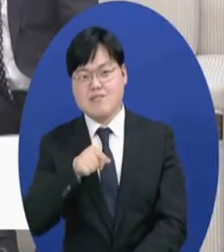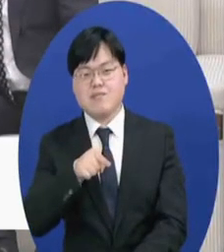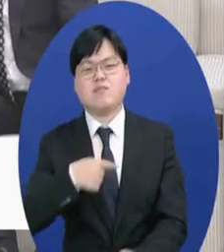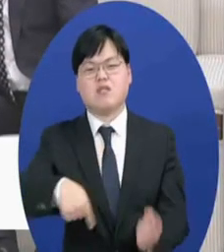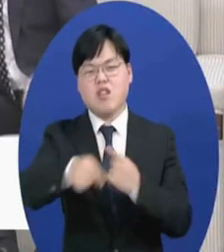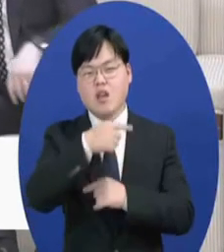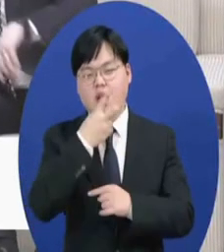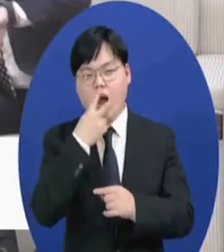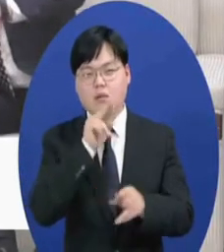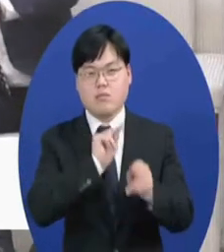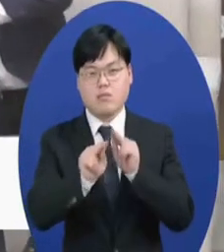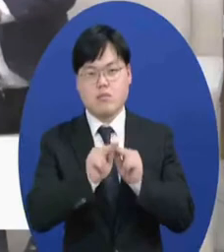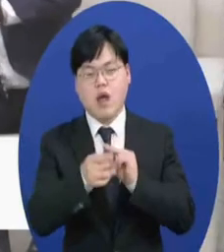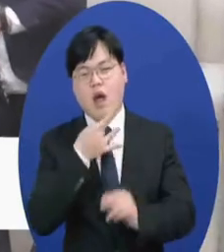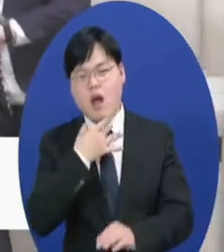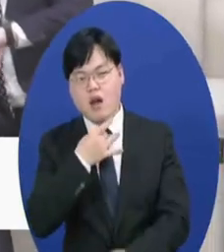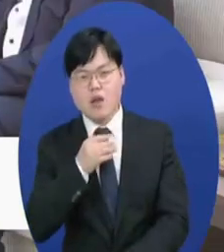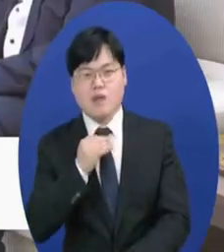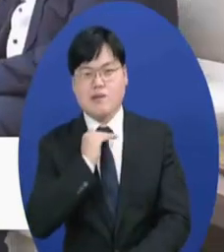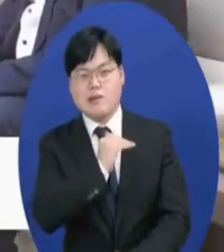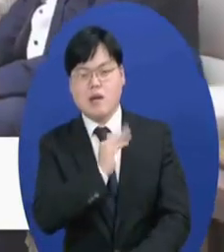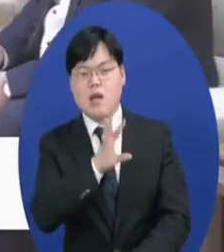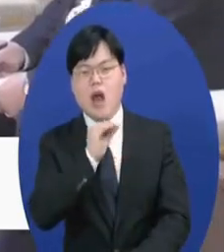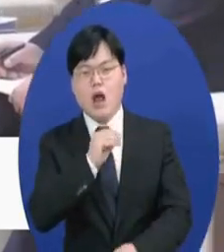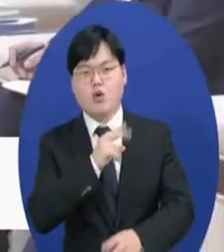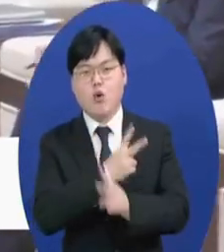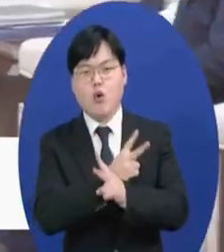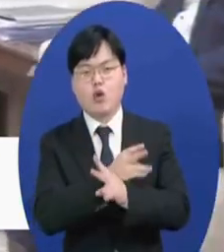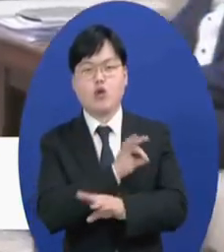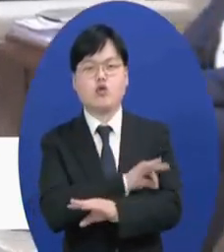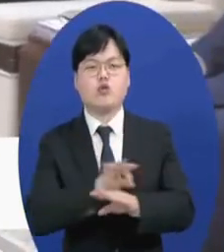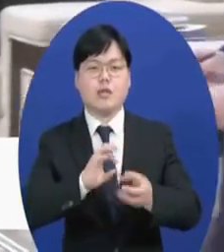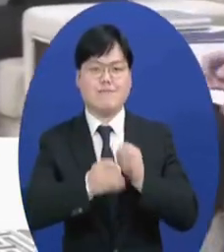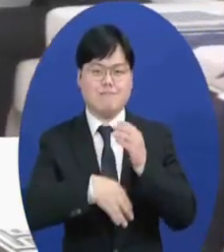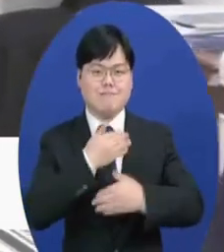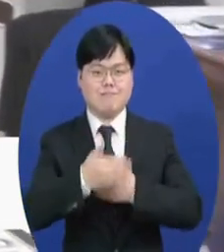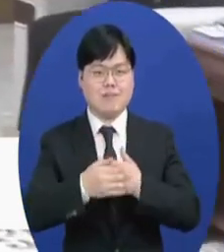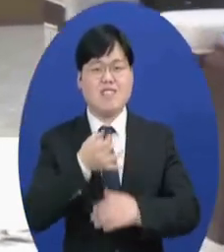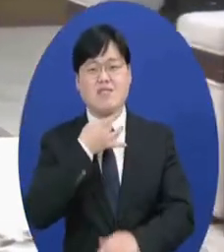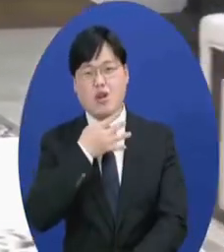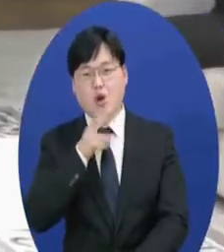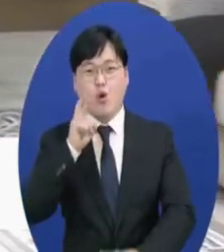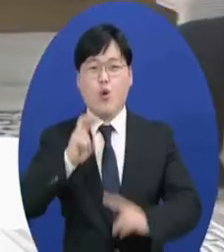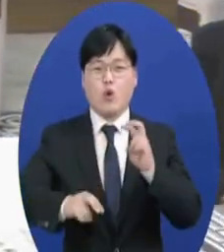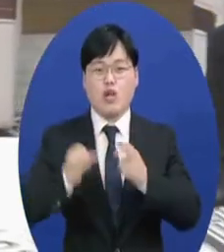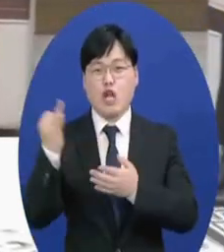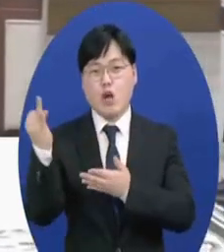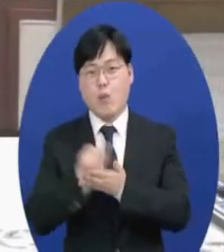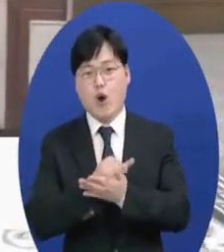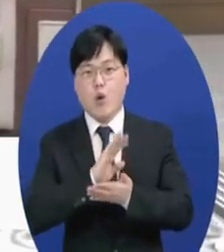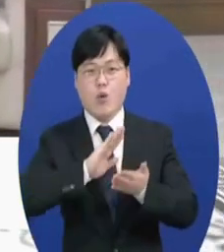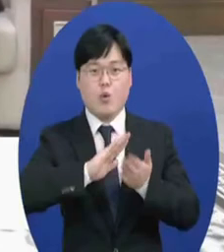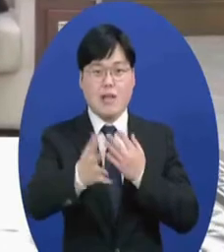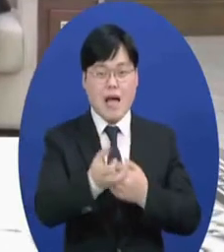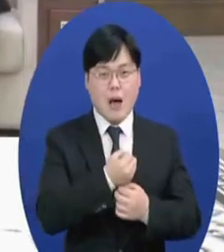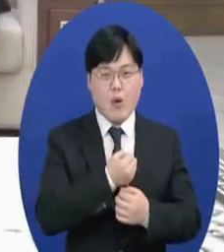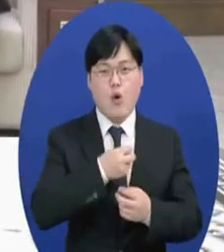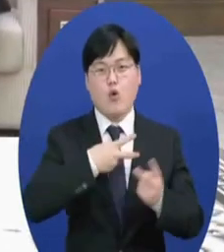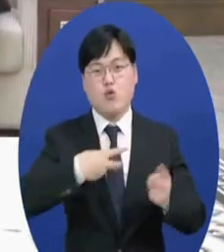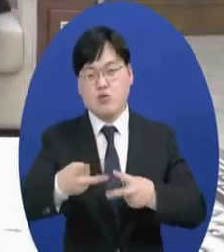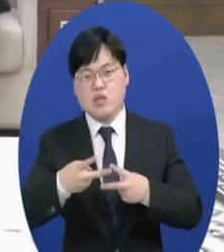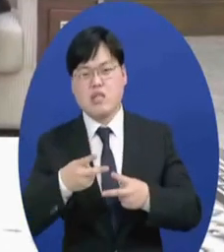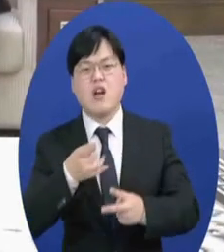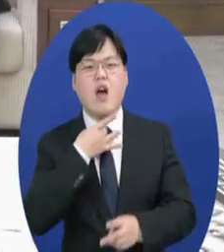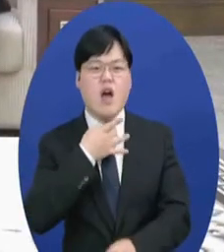хундааны эргэлтэнд хяналт тавих, архитан согтууруулалтад тэмцэх тухай хуулийн төслийг өргөн барьлаа. Согтууруулах хундаа үйлдвэрлэх, импортлох, худалдаах, үйлчлэх,